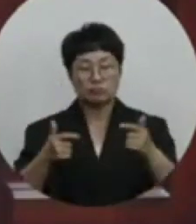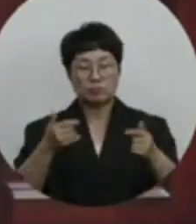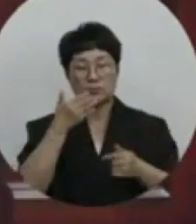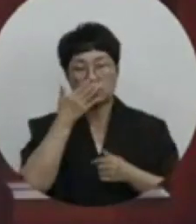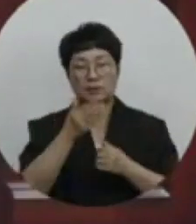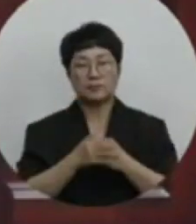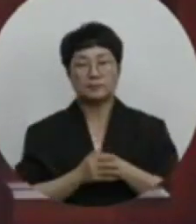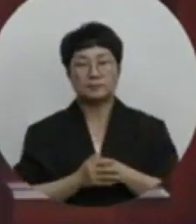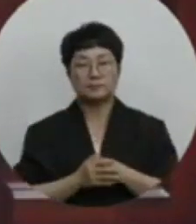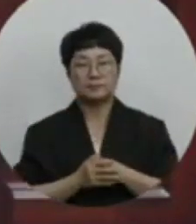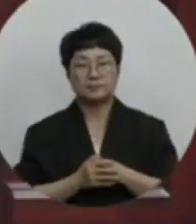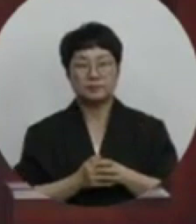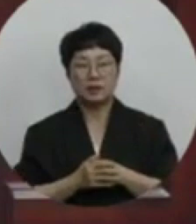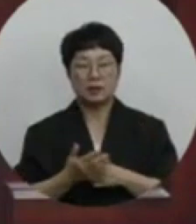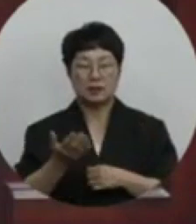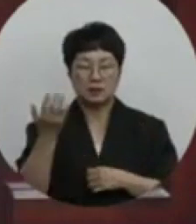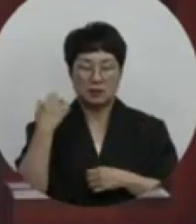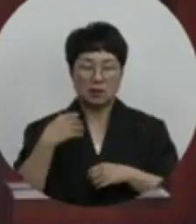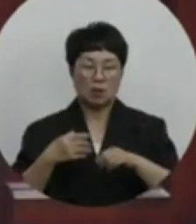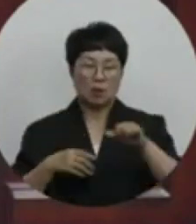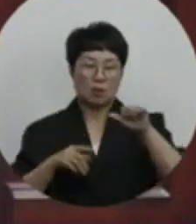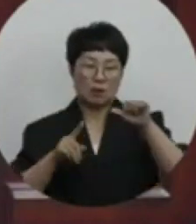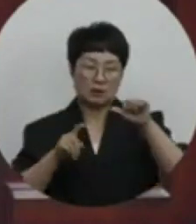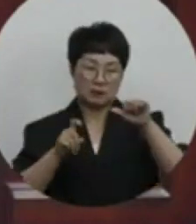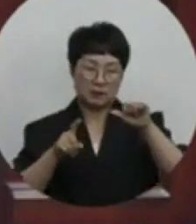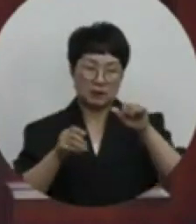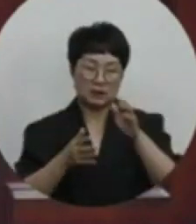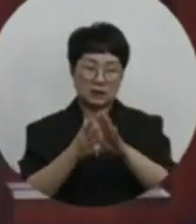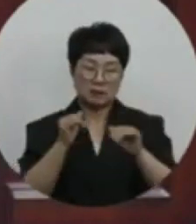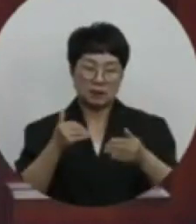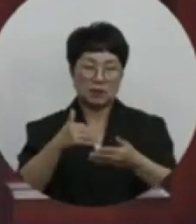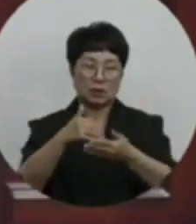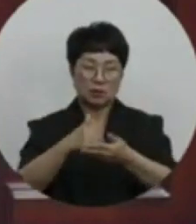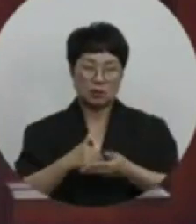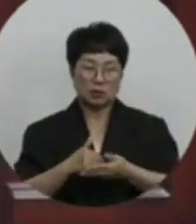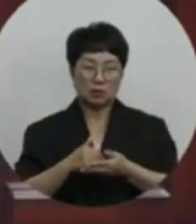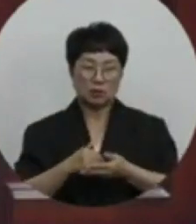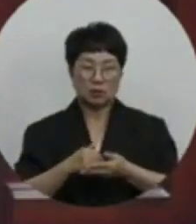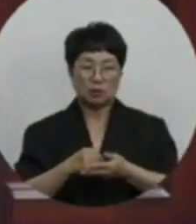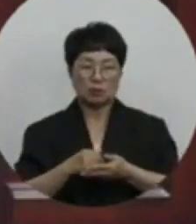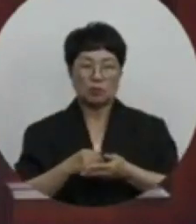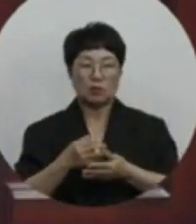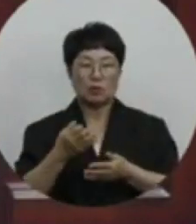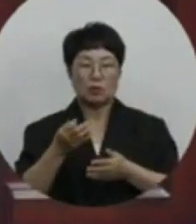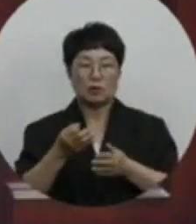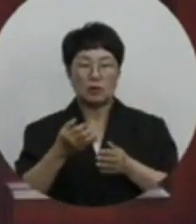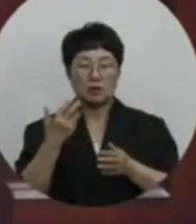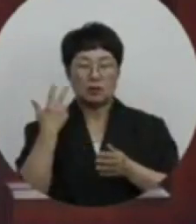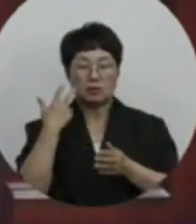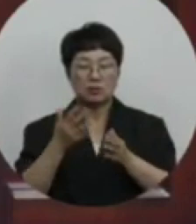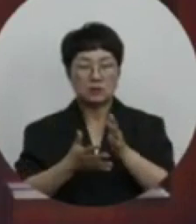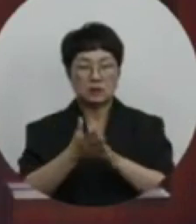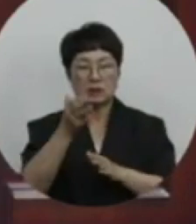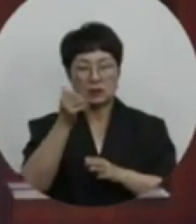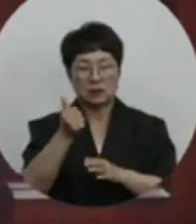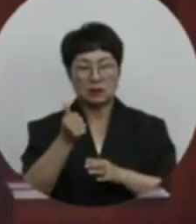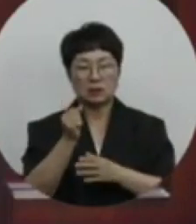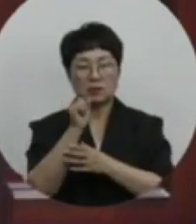것입니다. 지난 5월 11일 시민의 요청을 이충우 시장님께서 수락하셔서